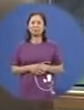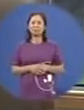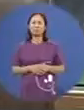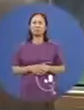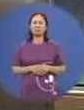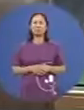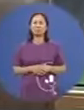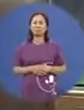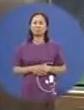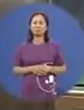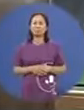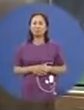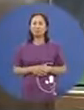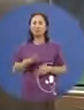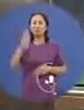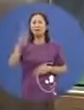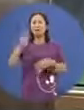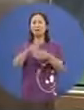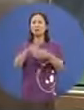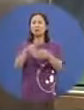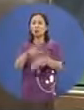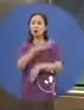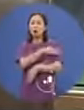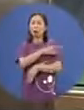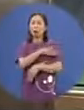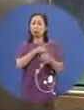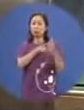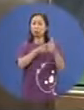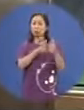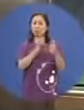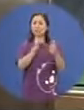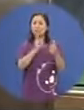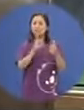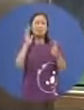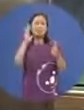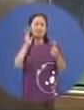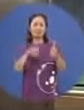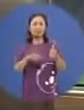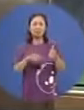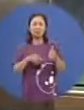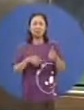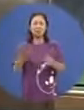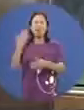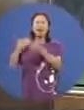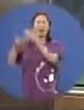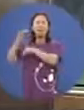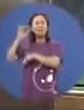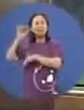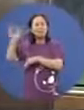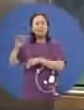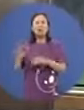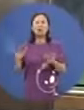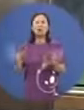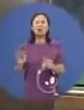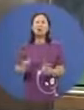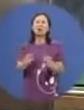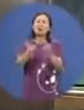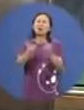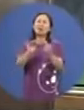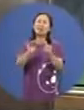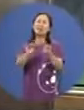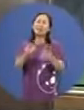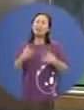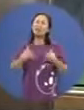れは我が県庁の幹部の話なんですが、 はい、 子育ては楽しかったと、子供の頃の子供を見てるだけで楽しか